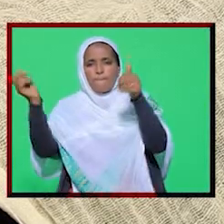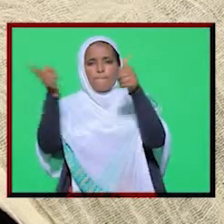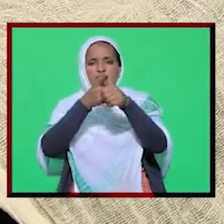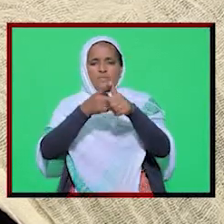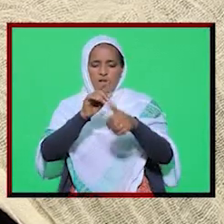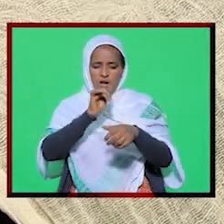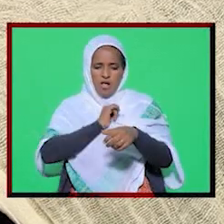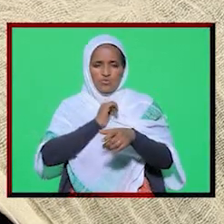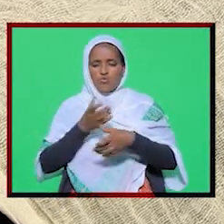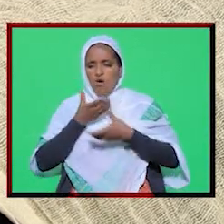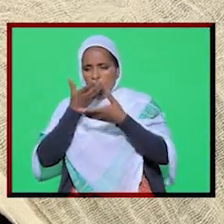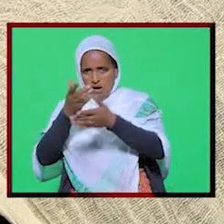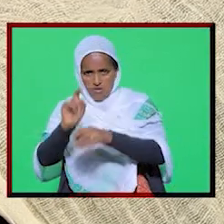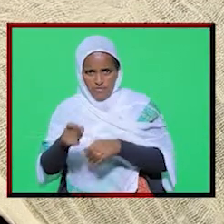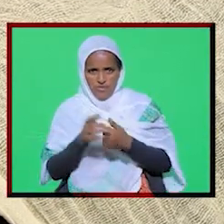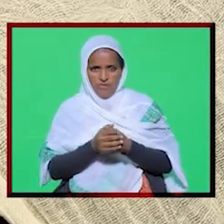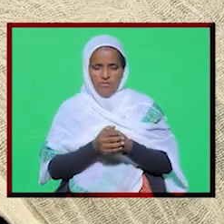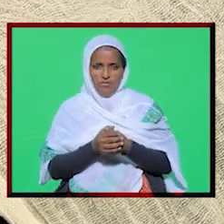መጀመሪያ ለራሱ መናዘዝ አለበት።